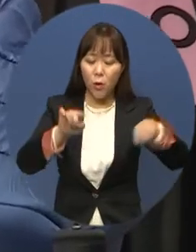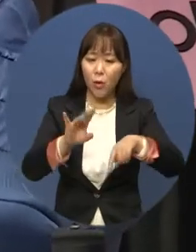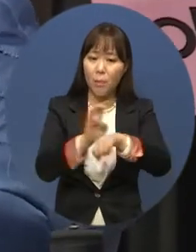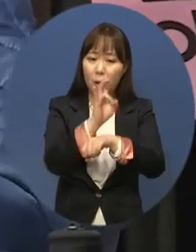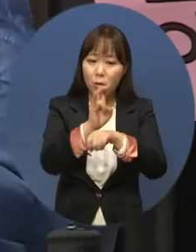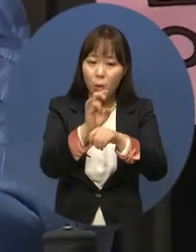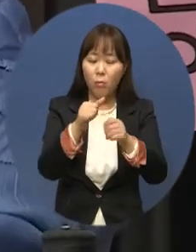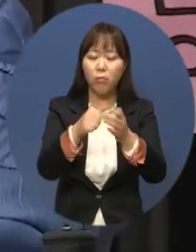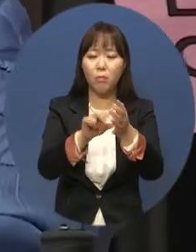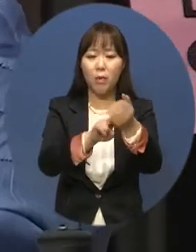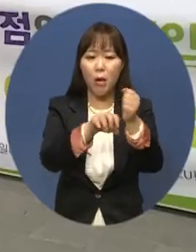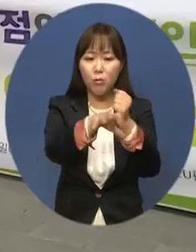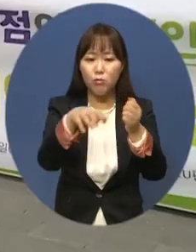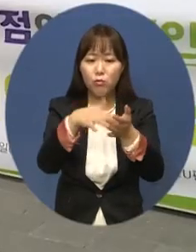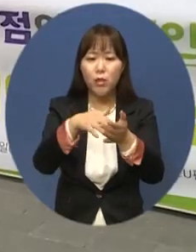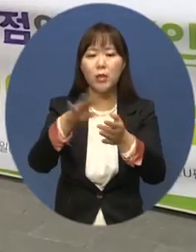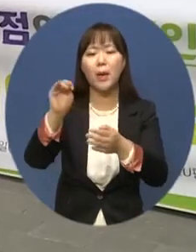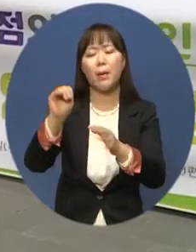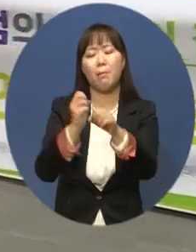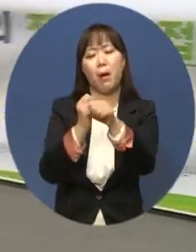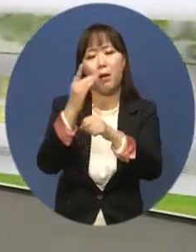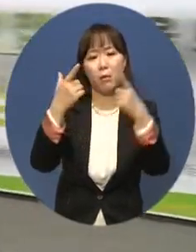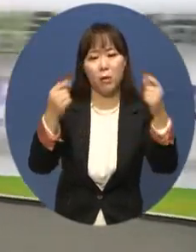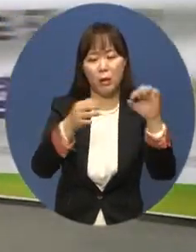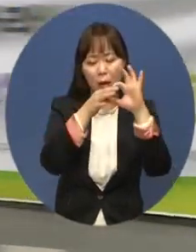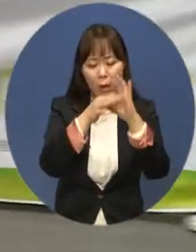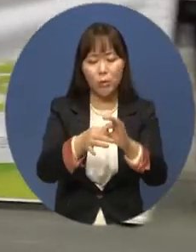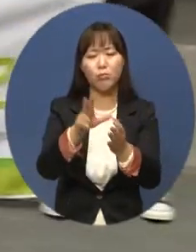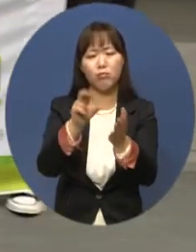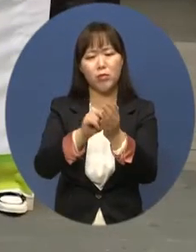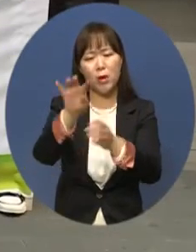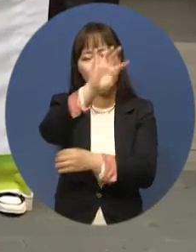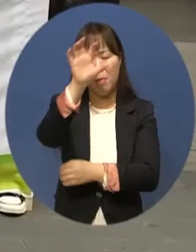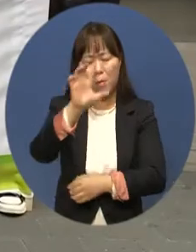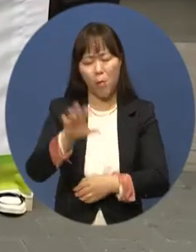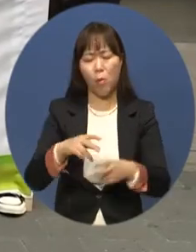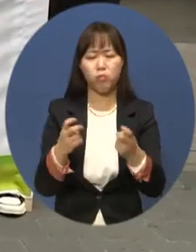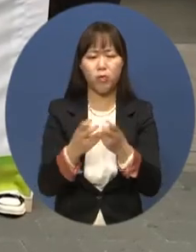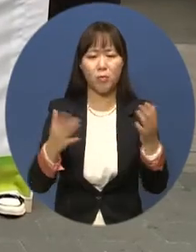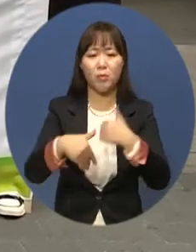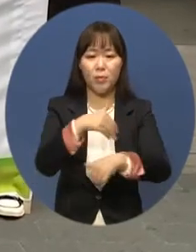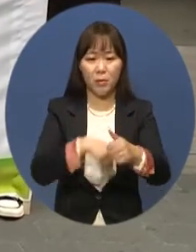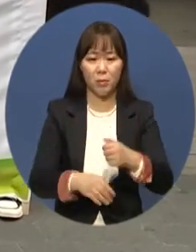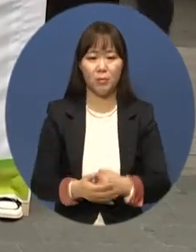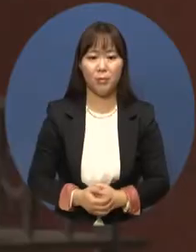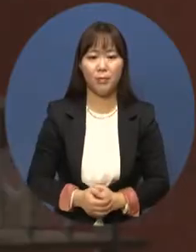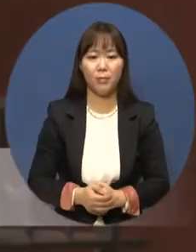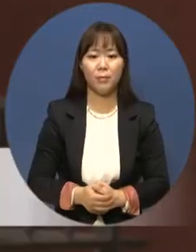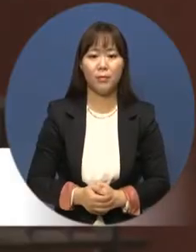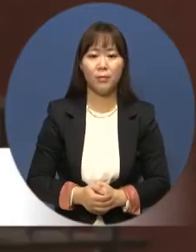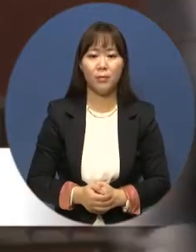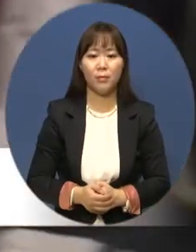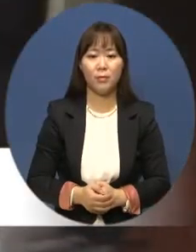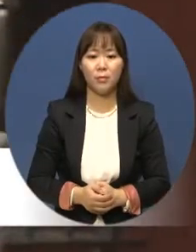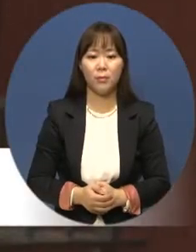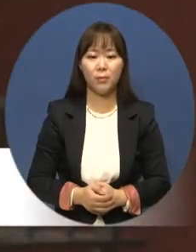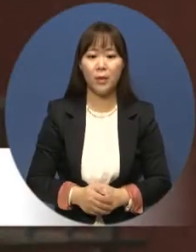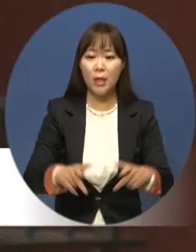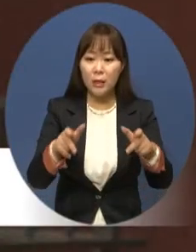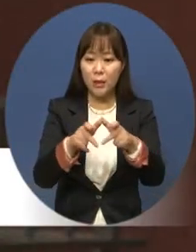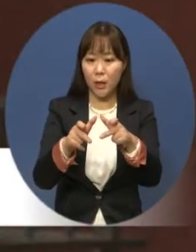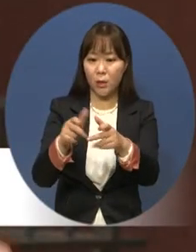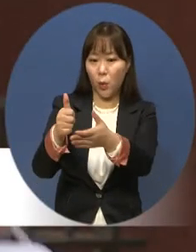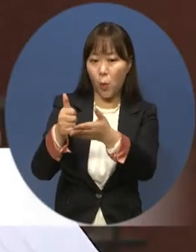4만 개가 넘어선 만큼 계속해서 문제가 반복될 수밖에 없다는 설명입니다. 장애인을